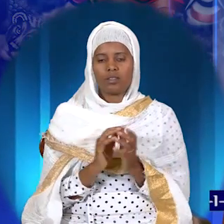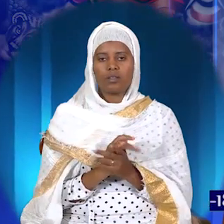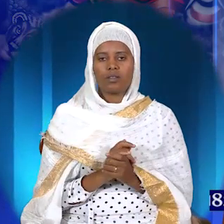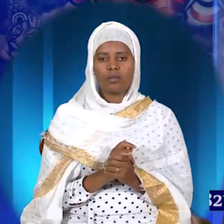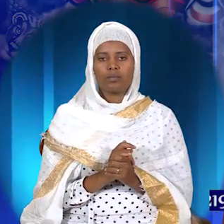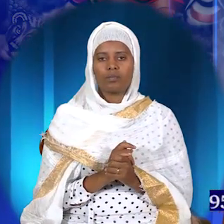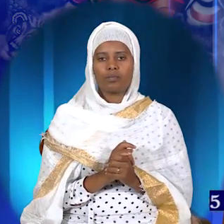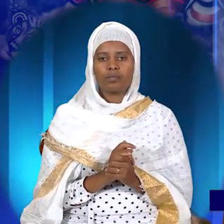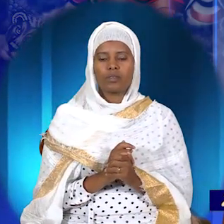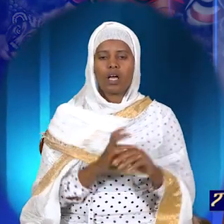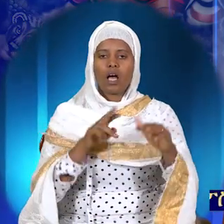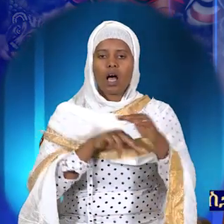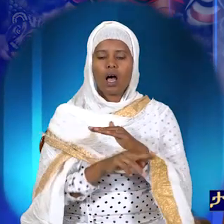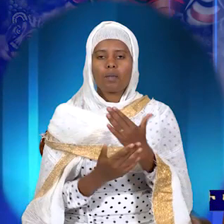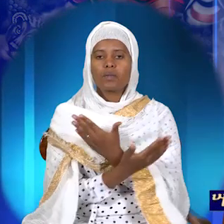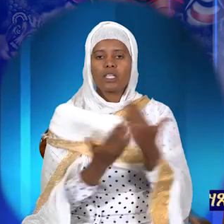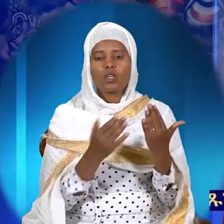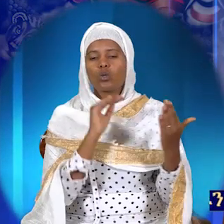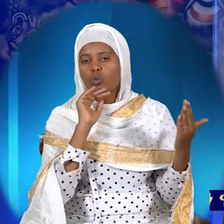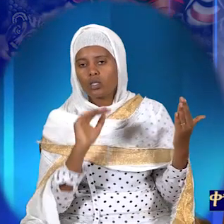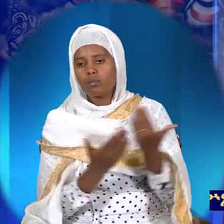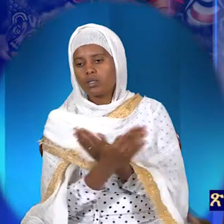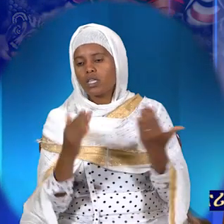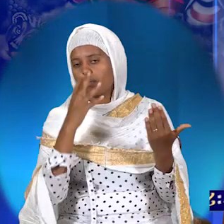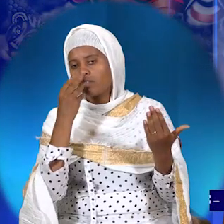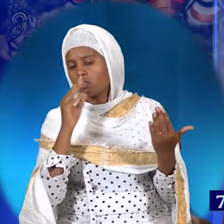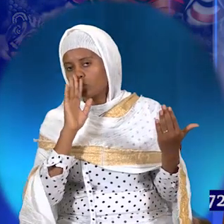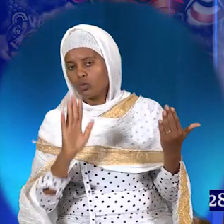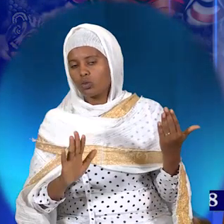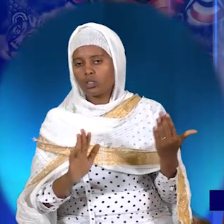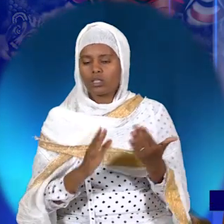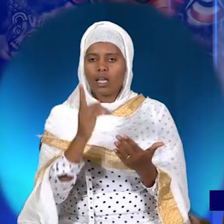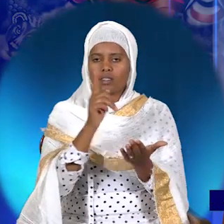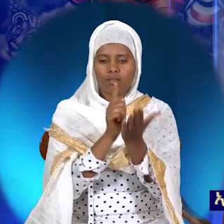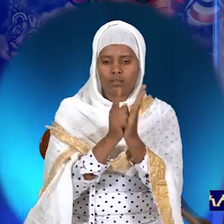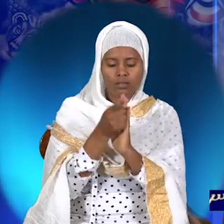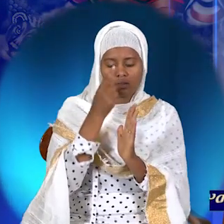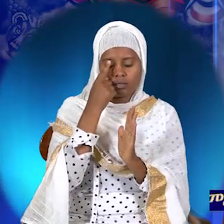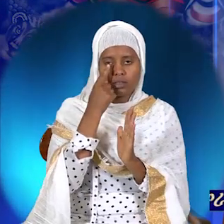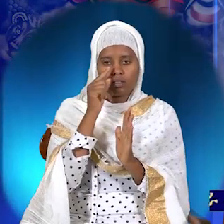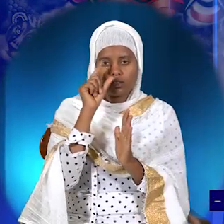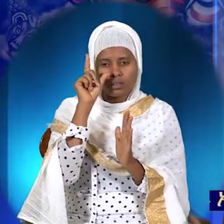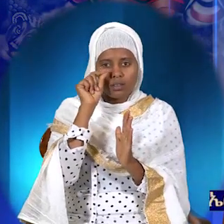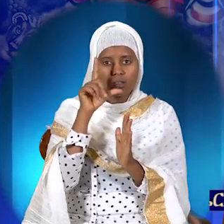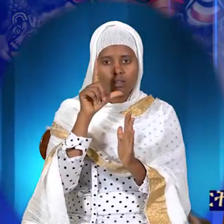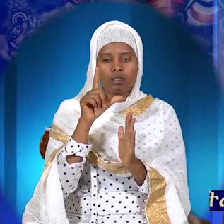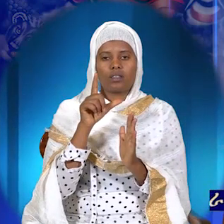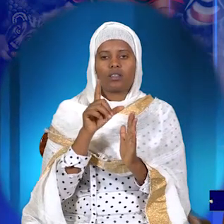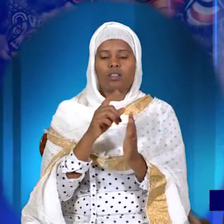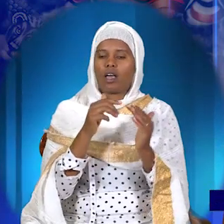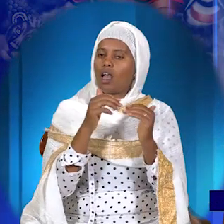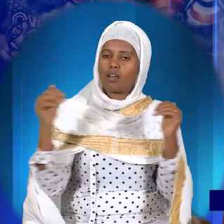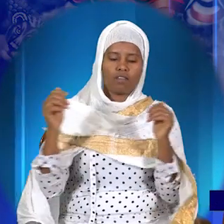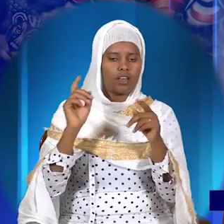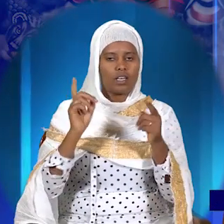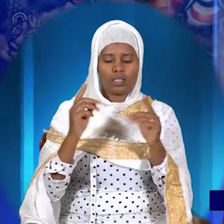ኢሉ ቅዱስ ባስልዮስ ገሊፅዎ ኣሎ። ኣብ ብዘይ ወልድን ብዘይ መንፈስ ቅዱስን ንሓንቲ ከም ቋሕሰም እውን እኳ